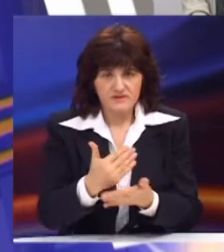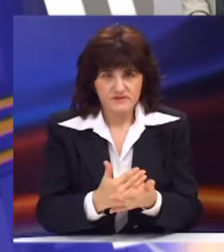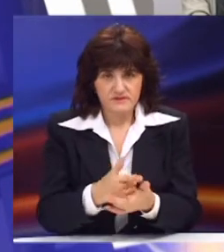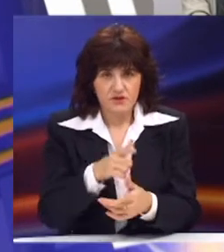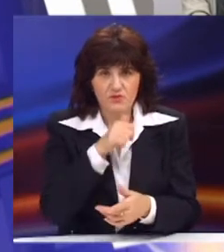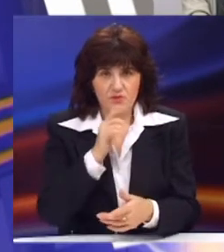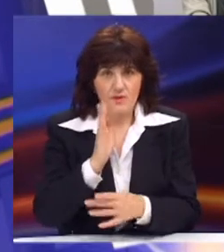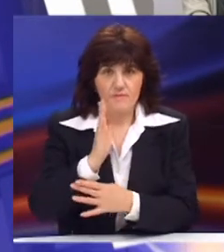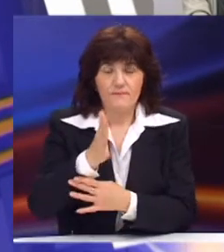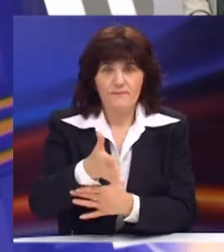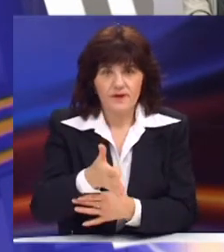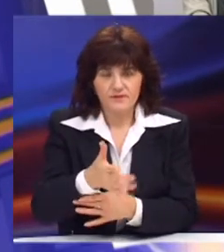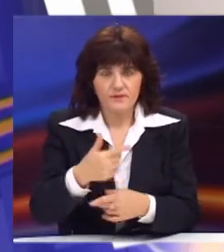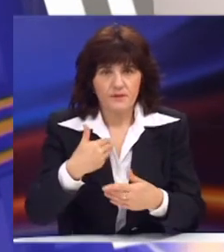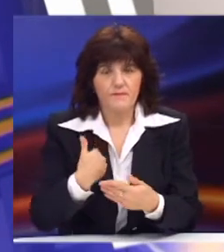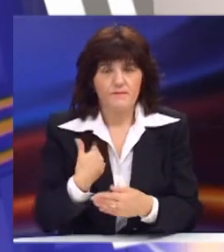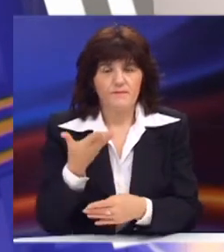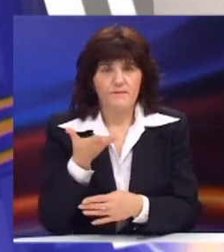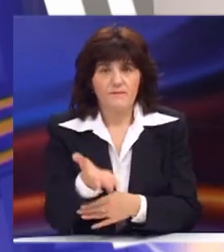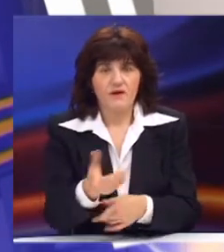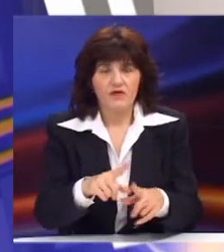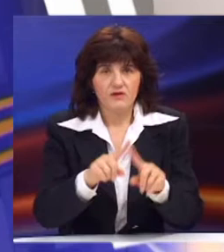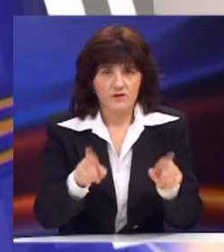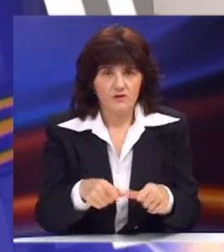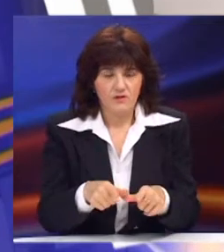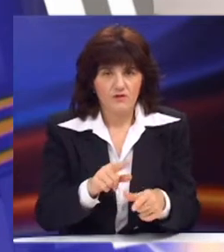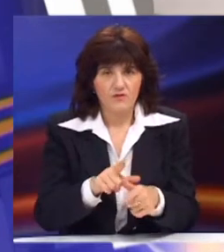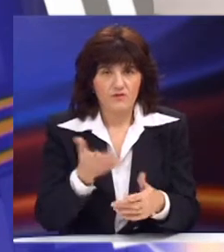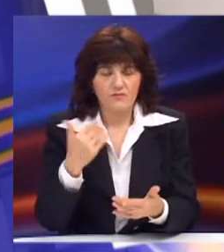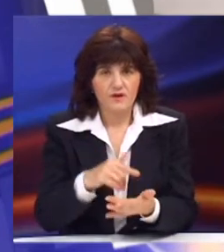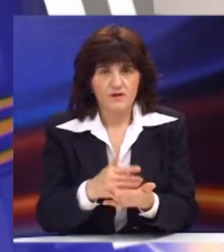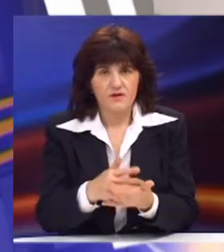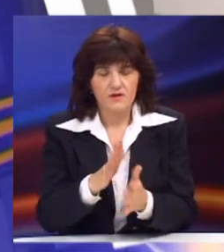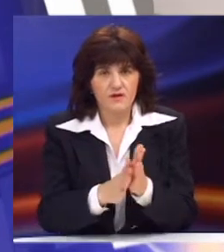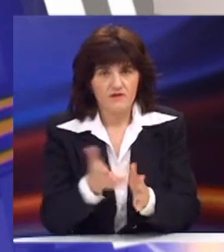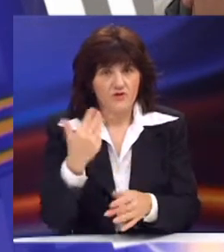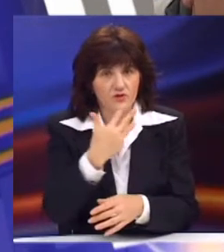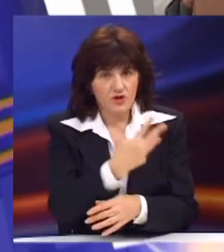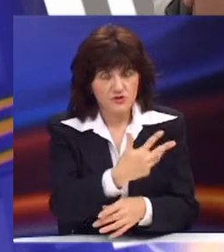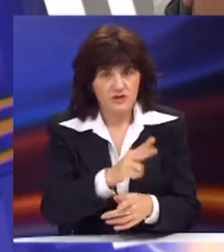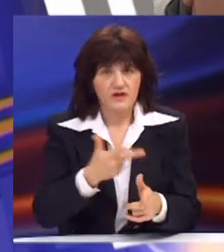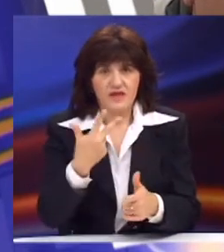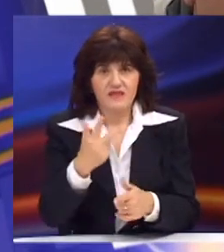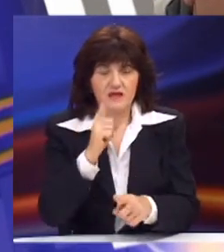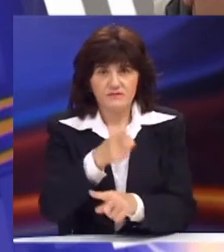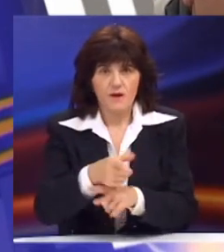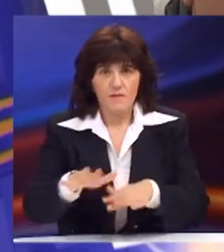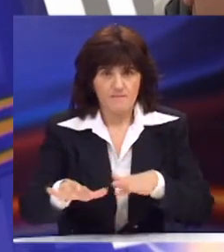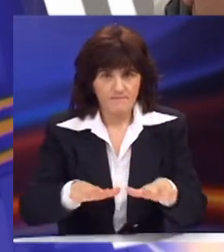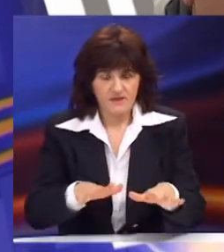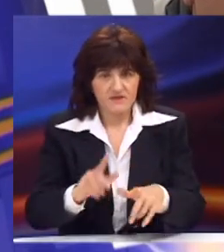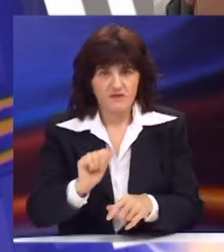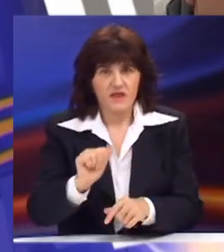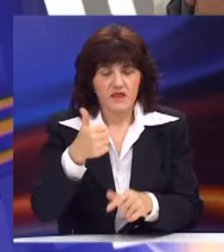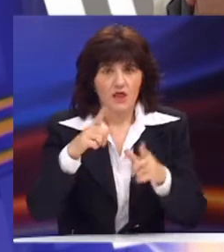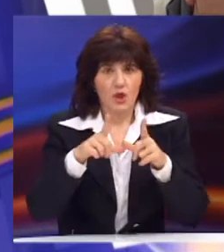To će biti ukupno peti predlog zakona, s obzirom da su se pregovori do sada vodili o 4 predloga, od čega su 3 došle iz ministarstva,